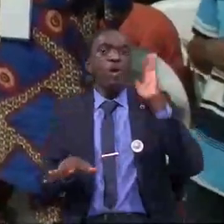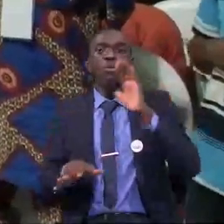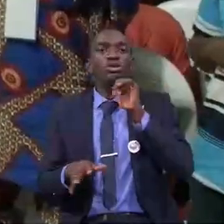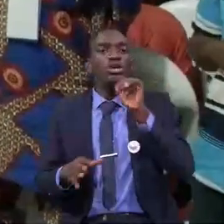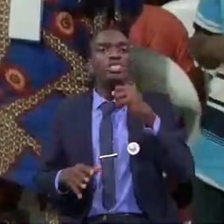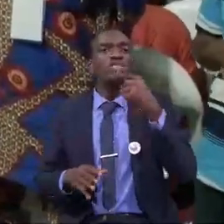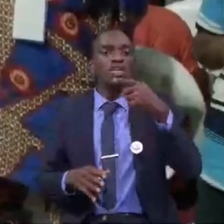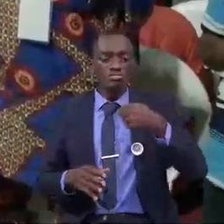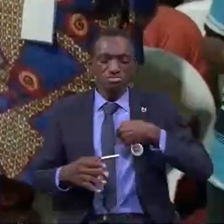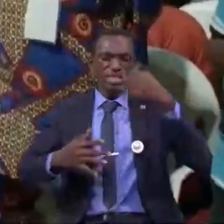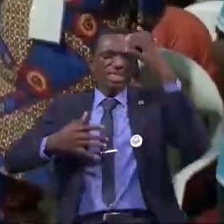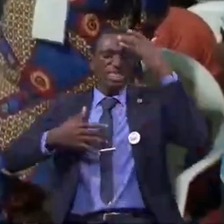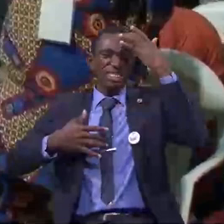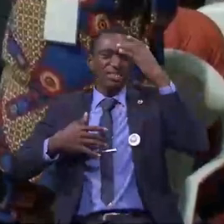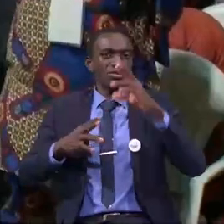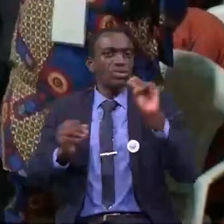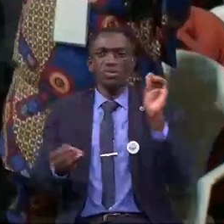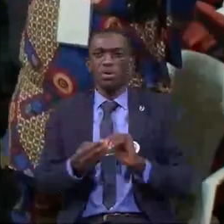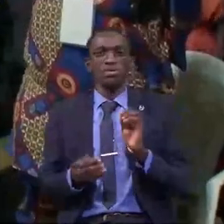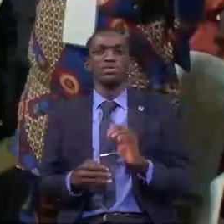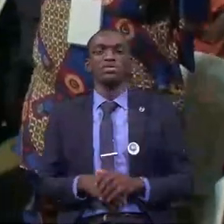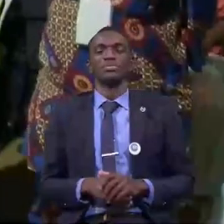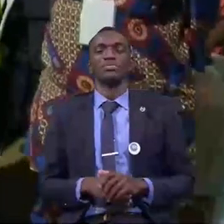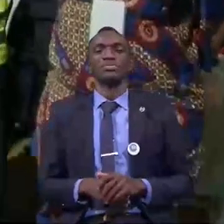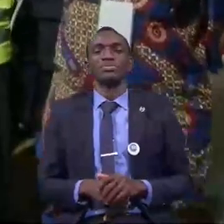Aucun habitant ne dit « Je suis malade ».